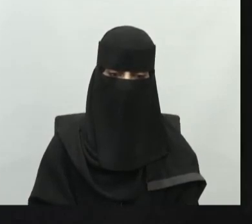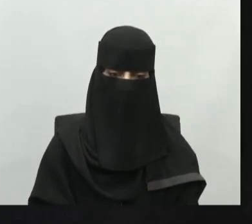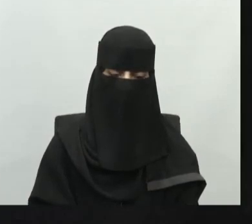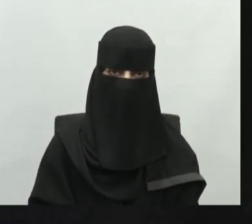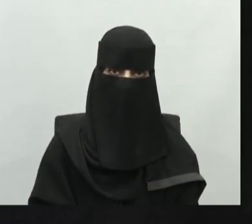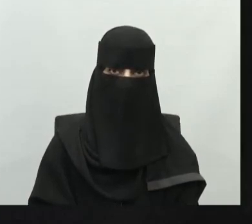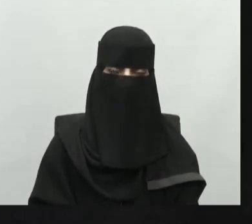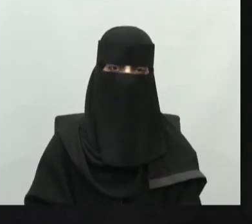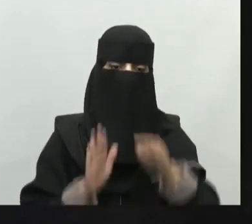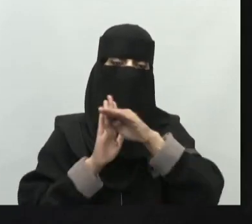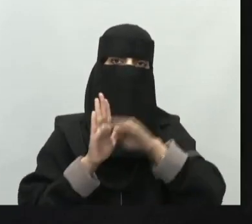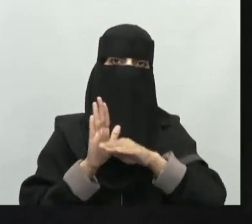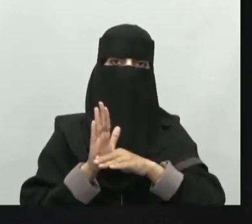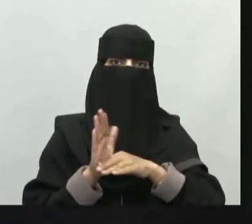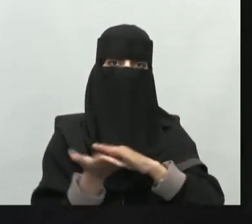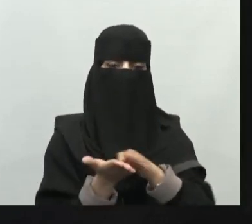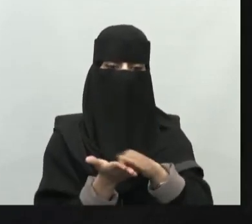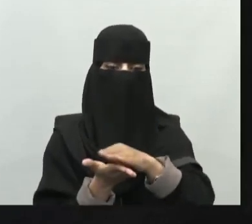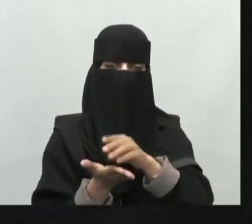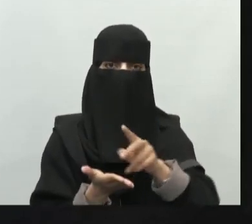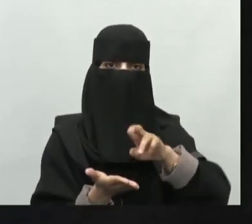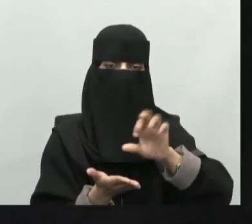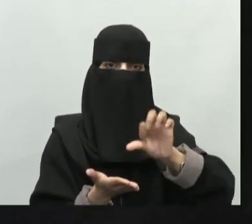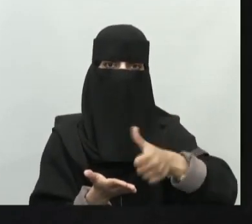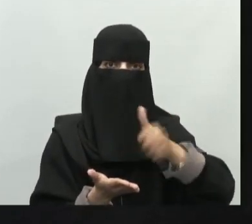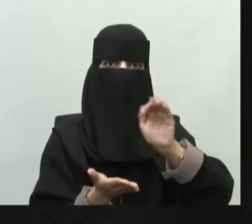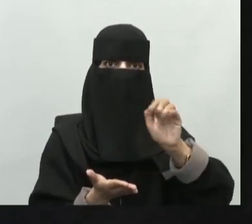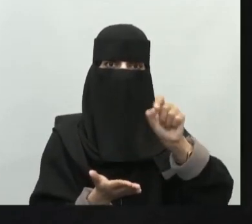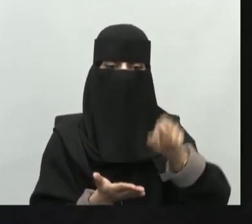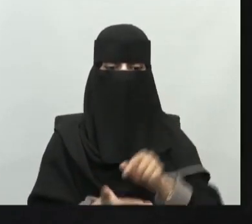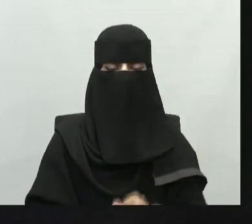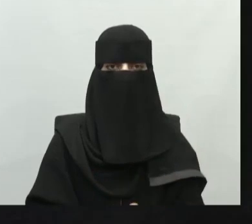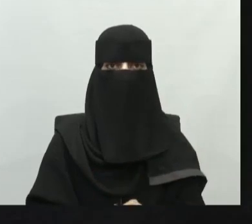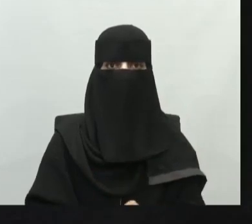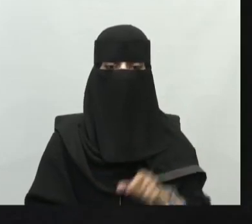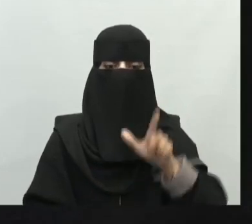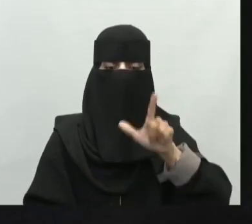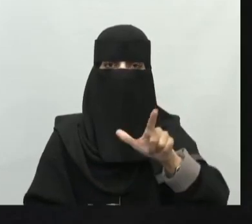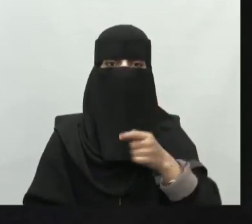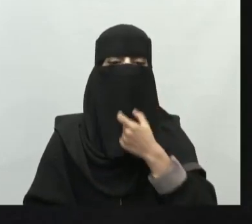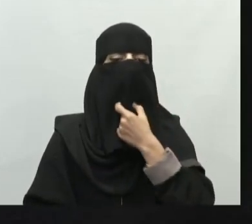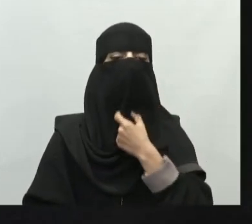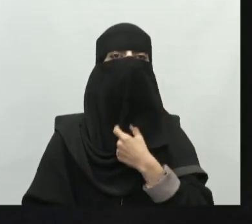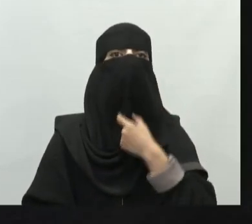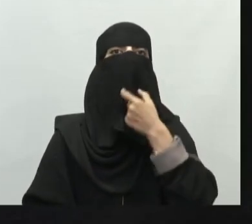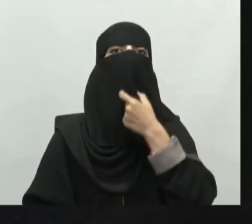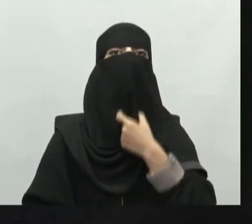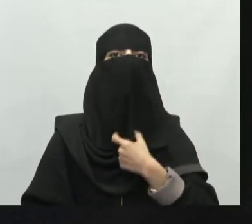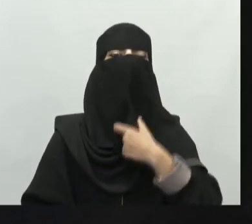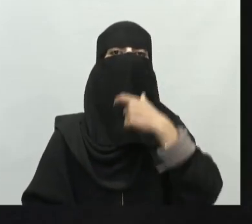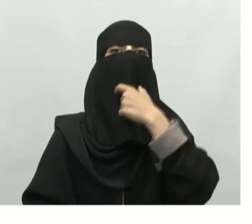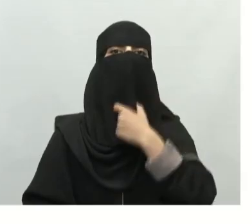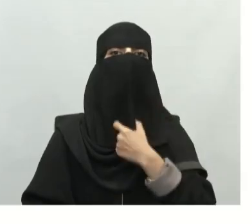الهدف خصائص ايضا الزواحف لها عنق